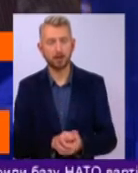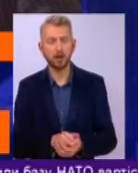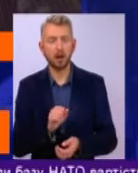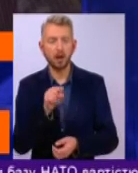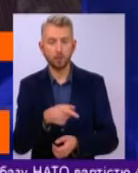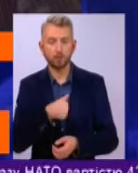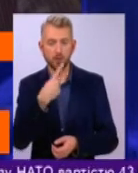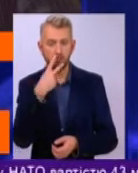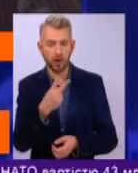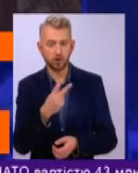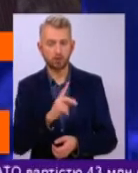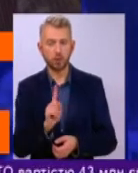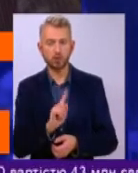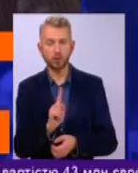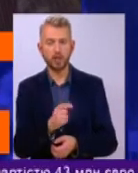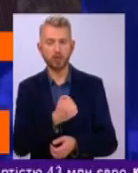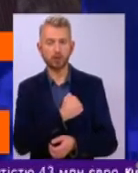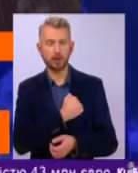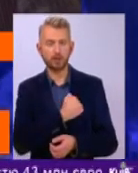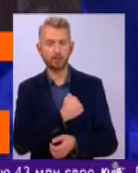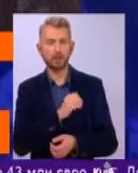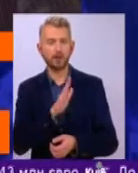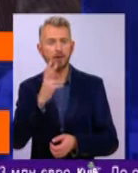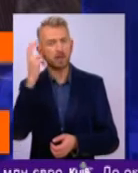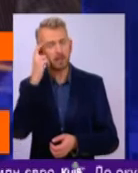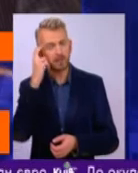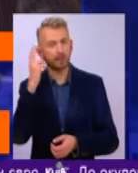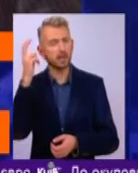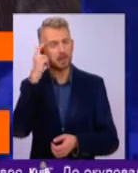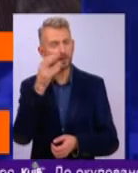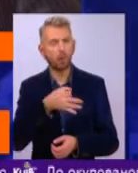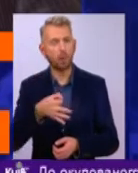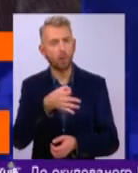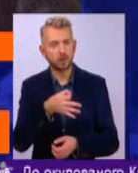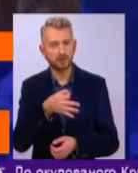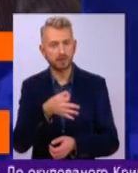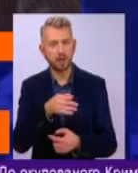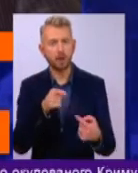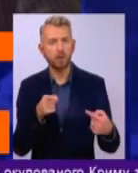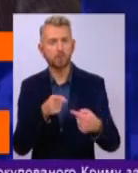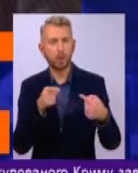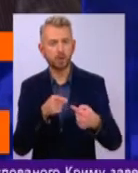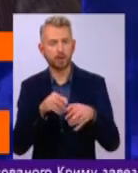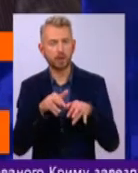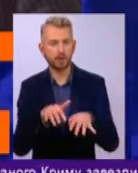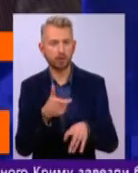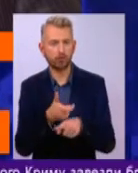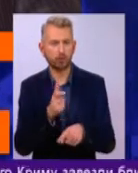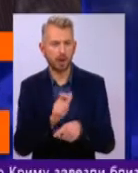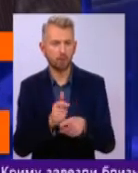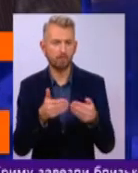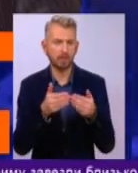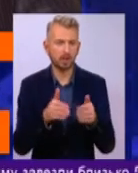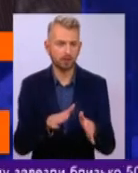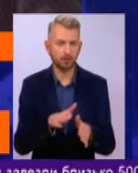тут ми бачимо, що, на жаль, в Києві, в Київській області противник діє достатньо відкрито,